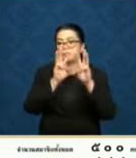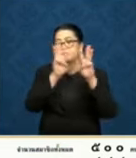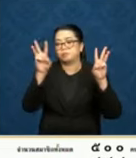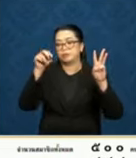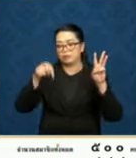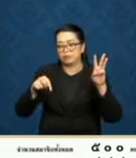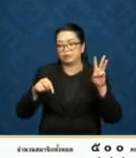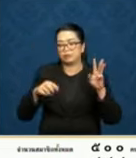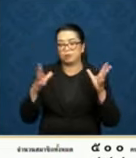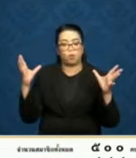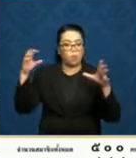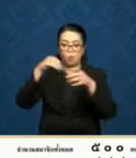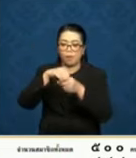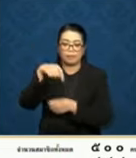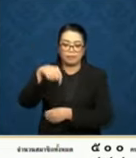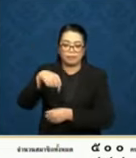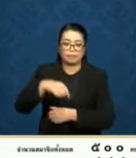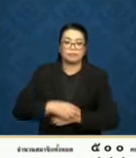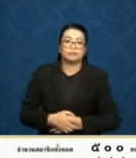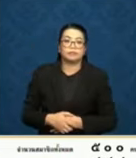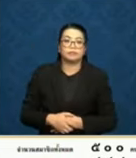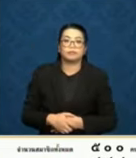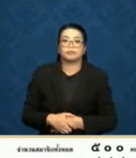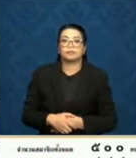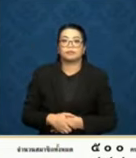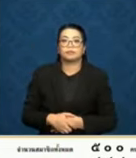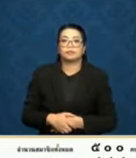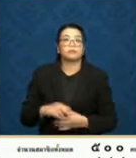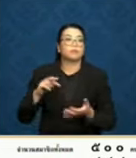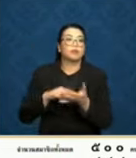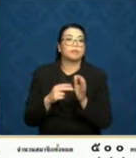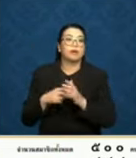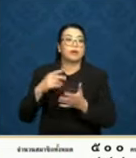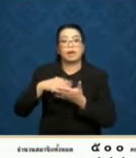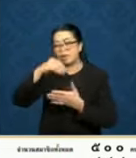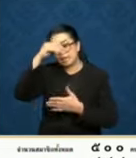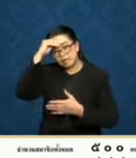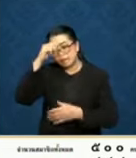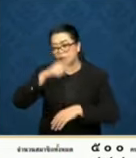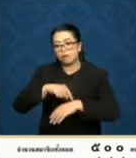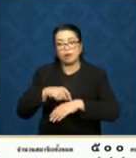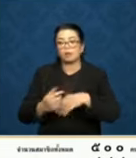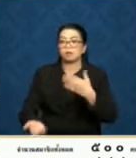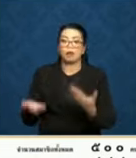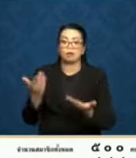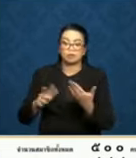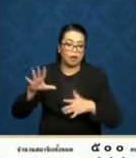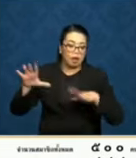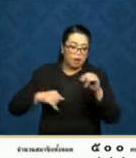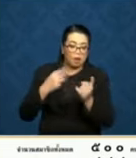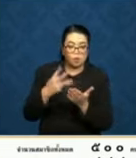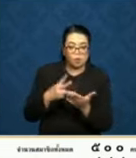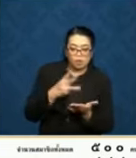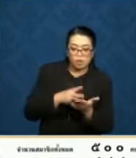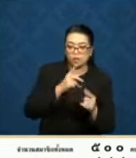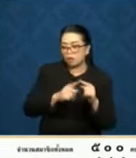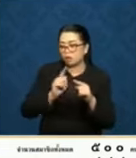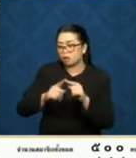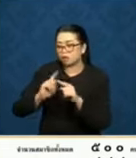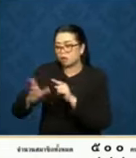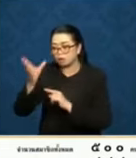ษาของประเทศไยแพทฟอมนคืออะไรครับแทฟอมนี้จะนำเอาคอนเทนต์วิชาการต่